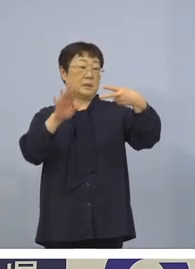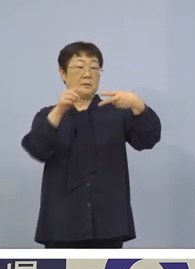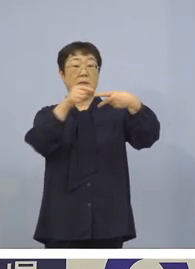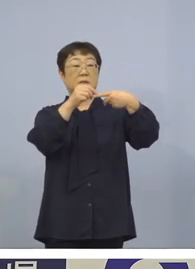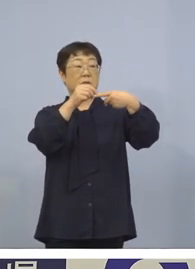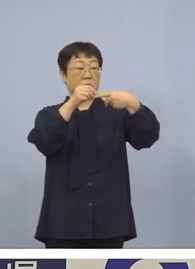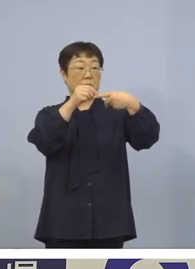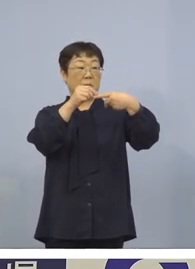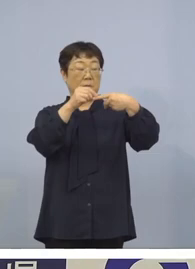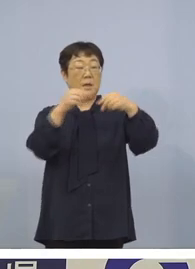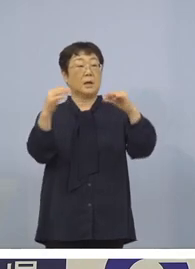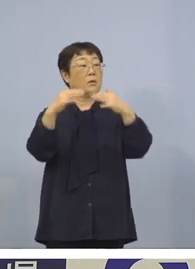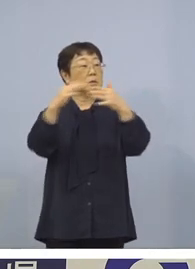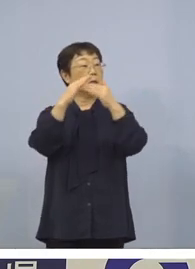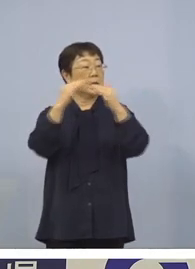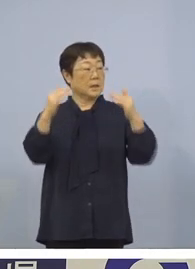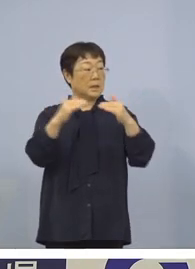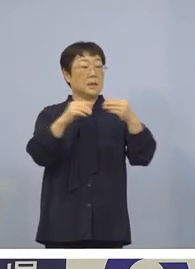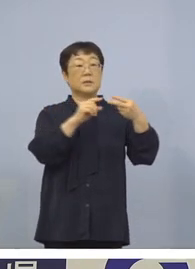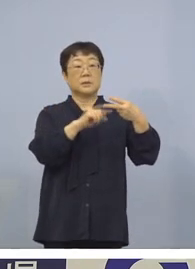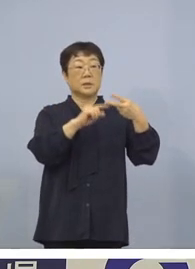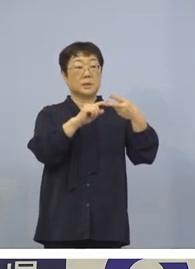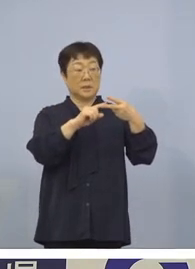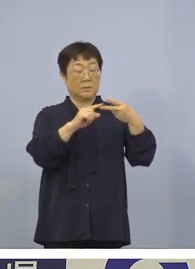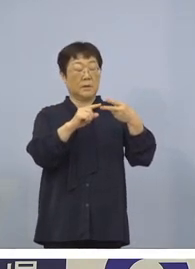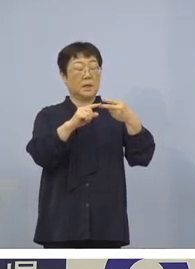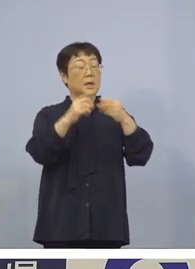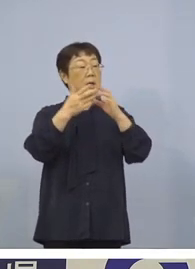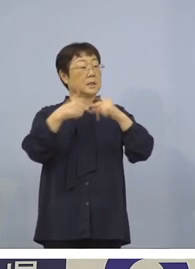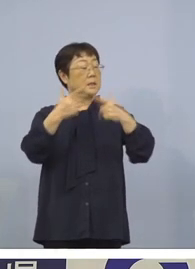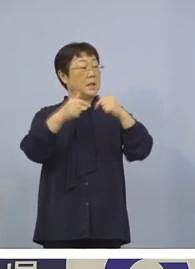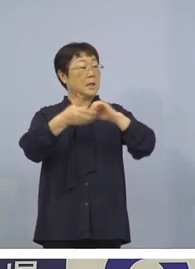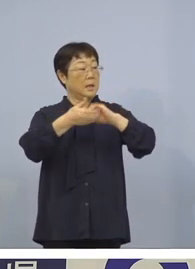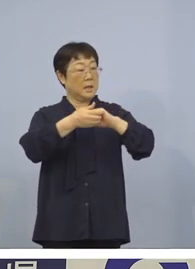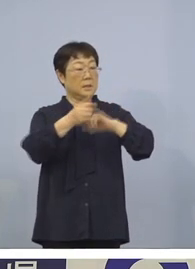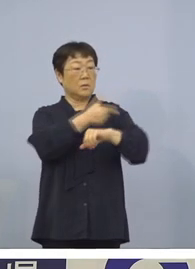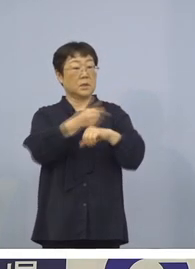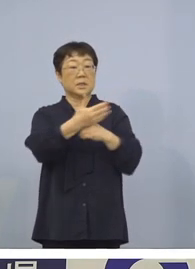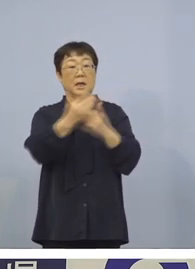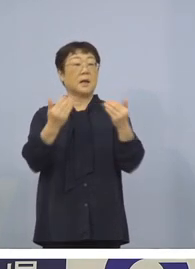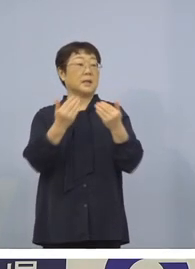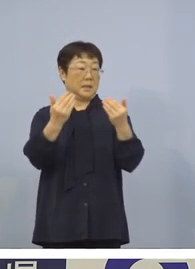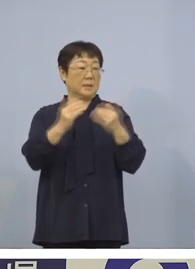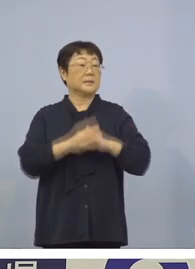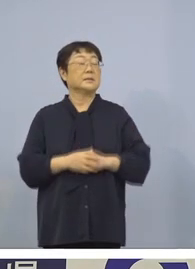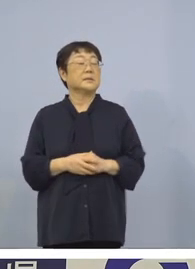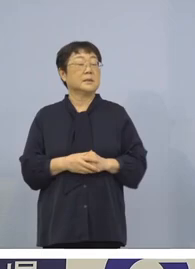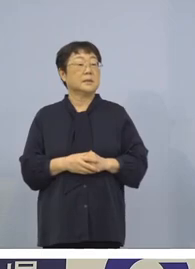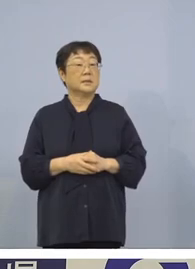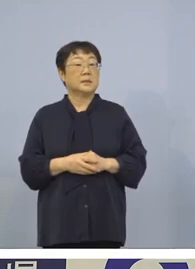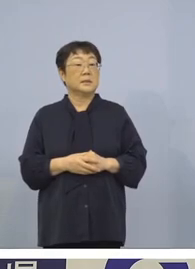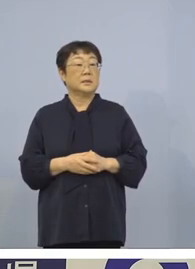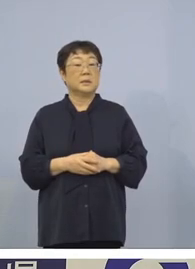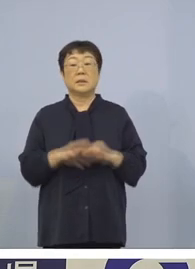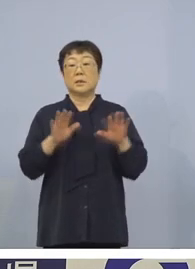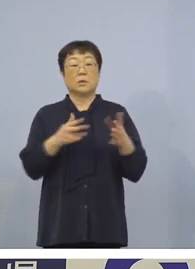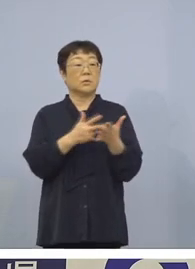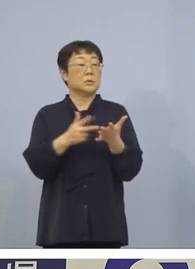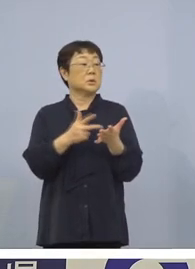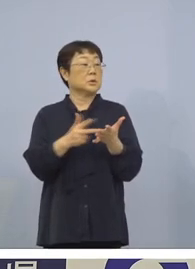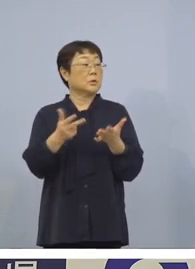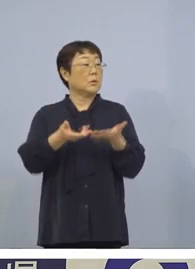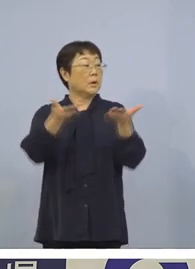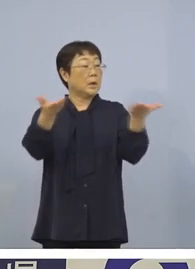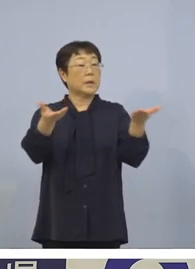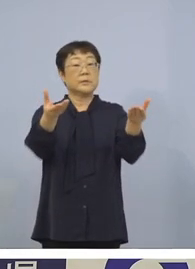は懇談会、そして第2弾がですね記者会見ということになっています。ご覧のようにですね資料も配